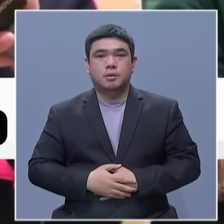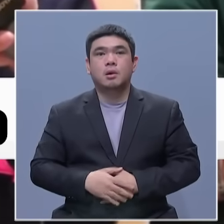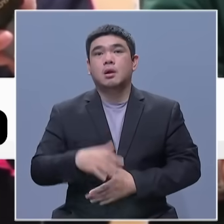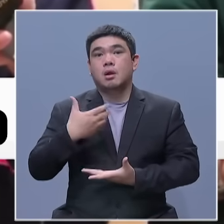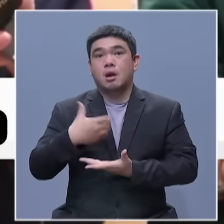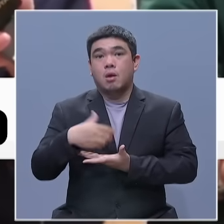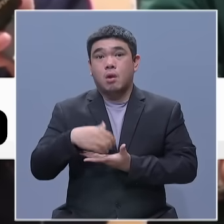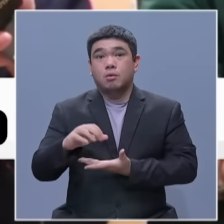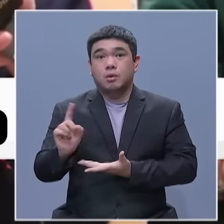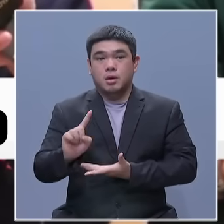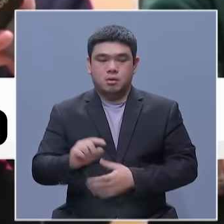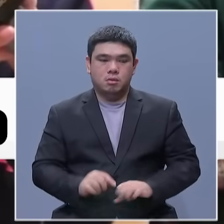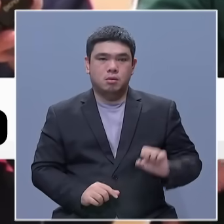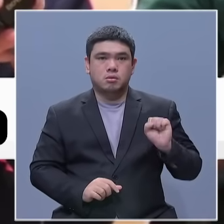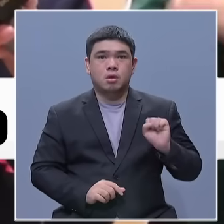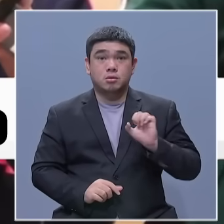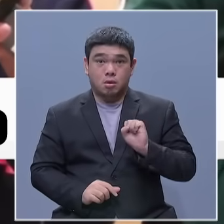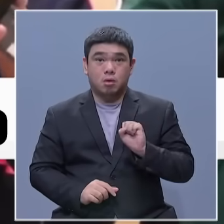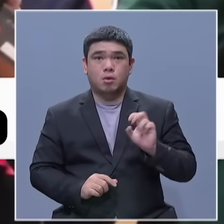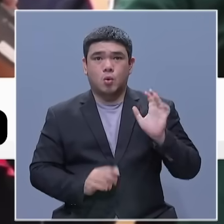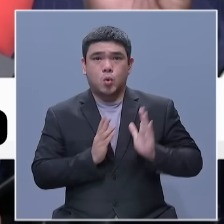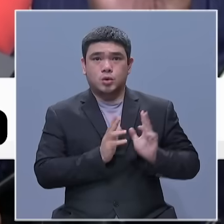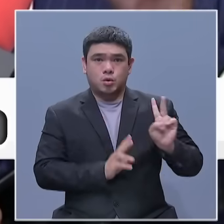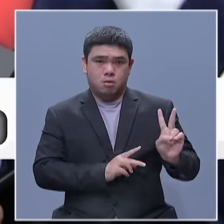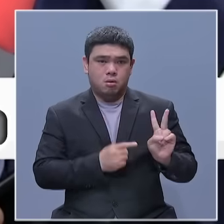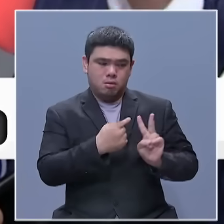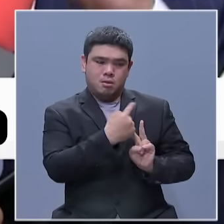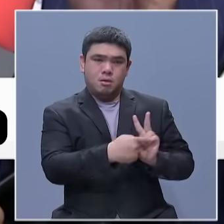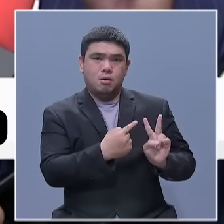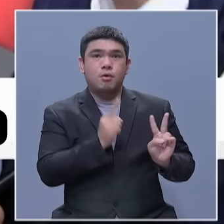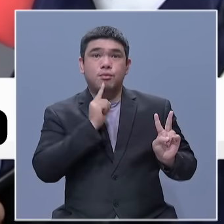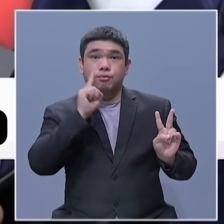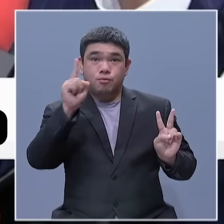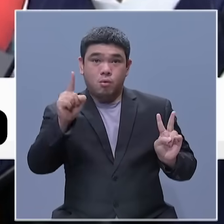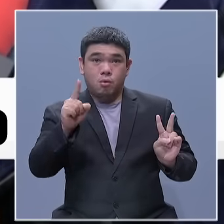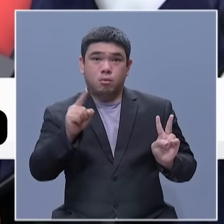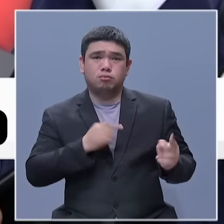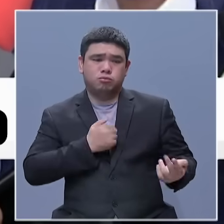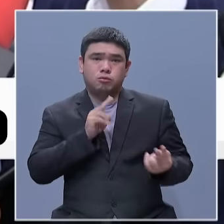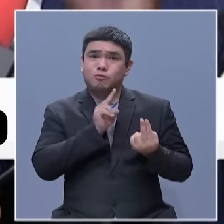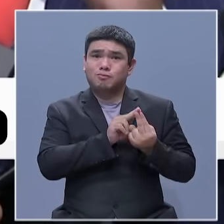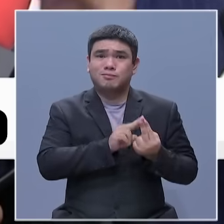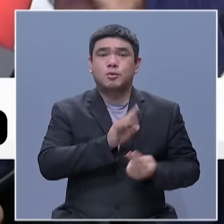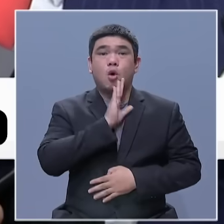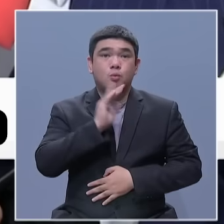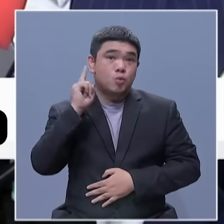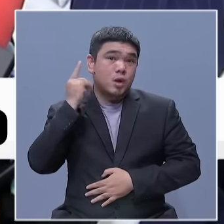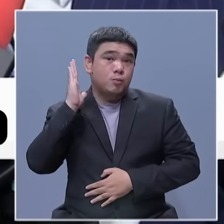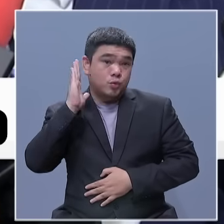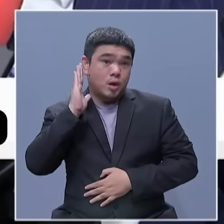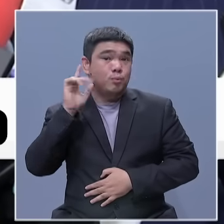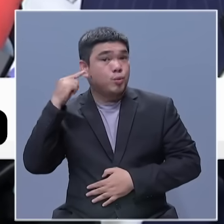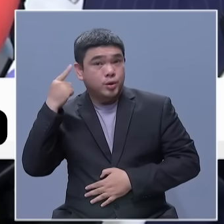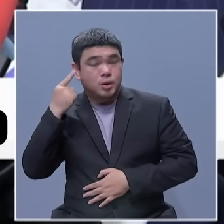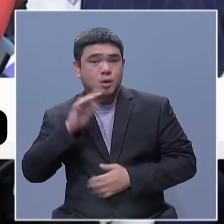มาเปิดเผยว่าส.ส. 2คนของพรรคก้าวไกลที่มีปัญหาเรื่องถูกร้องเรียนกรณีคุกคามทางเพศก็คือคุณวุฒิพงษ์ทองเหล